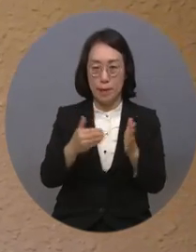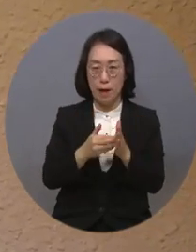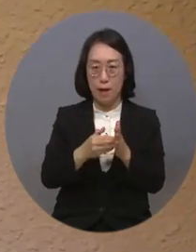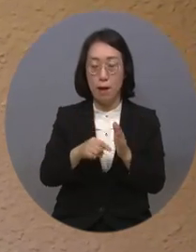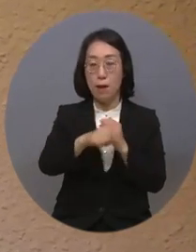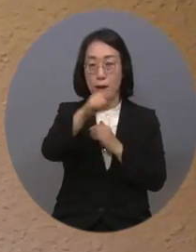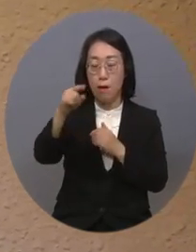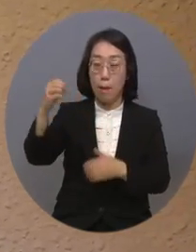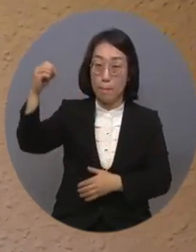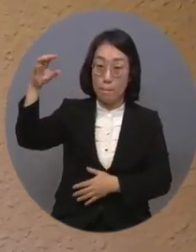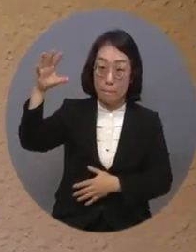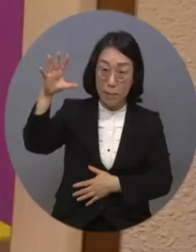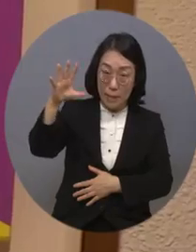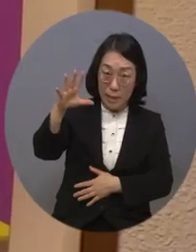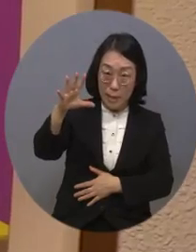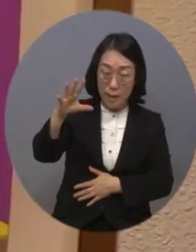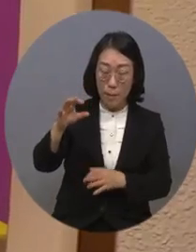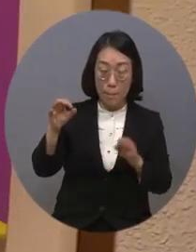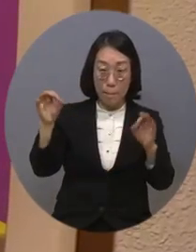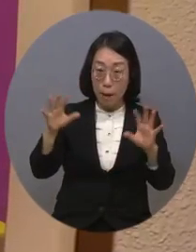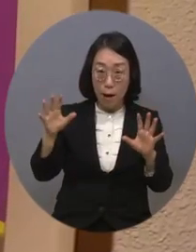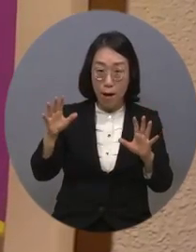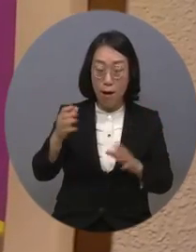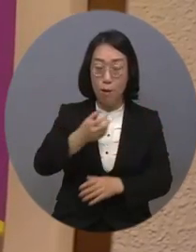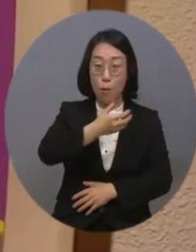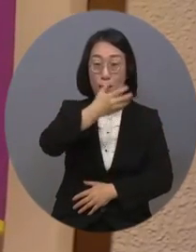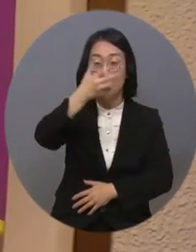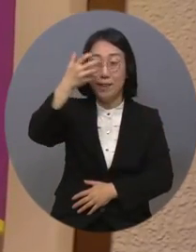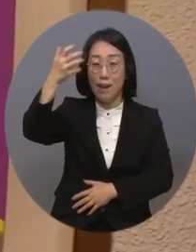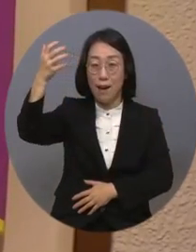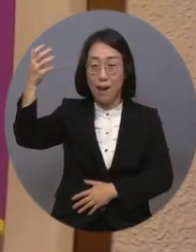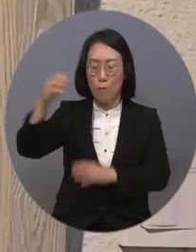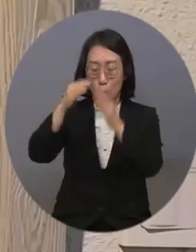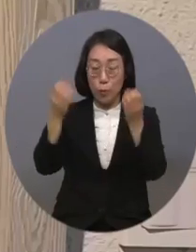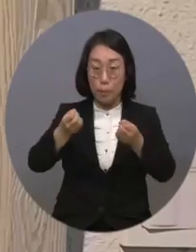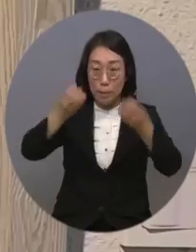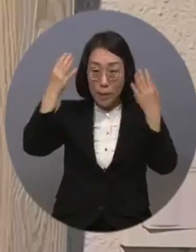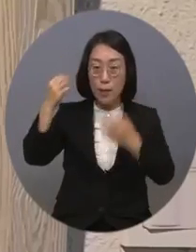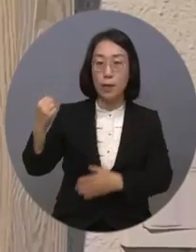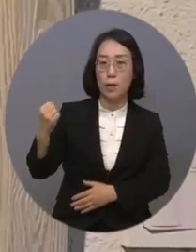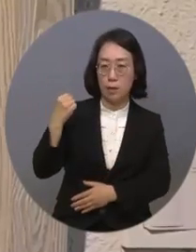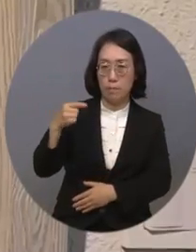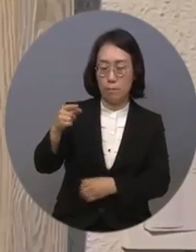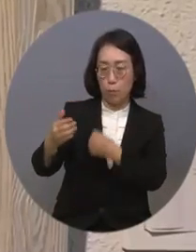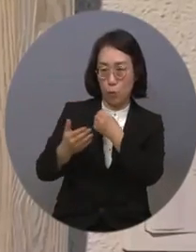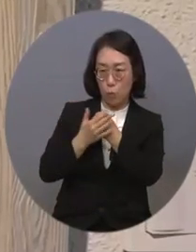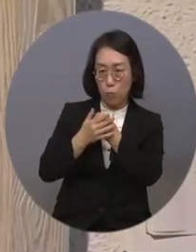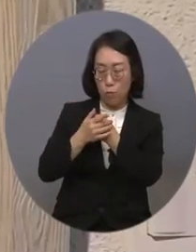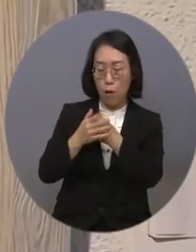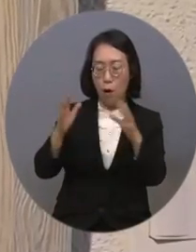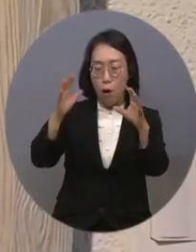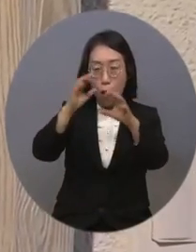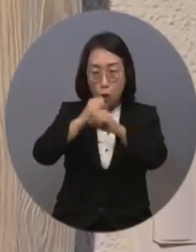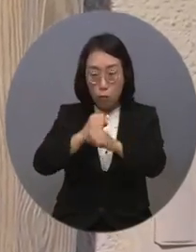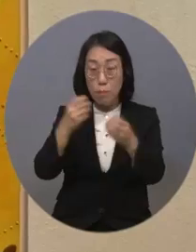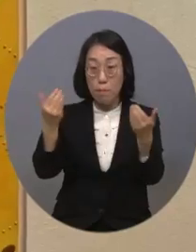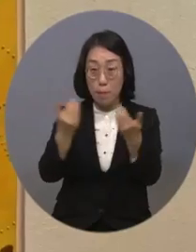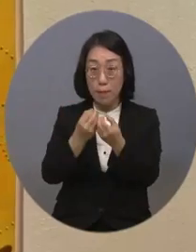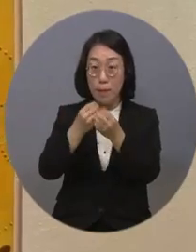작가는 빛의 표현을 순간의 환상과 모든 것을 잊게 하는 힘이 있다며 어둠을 밝히는 빛뿐만이